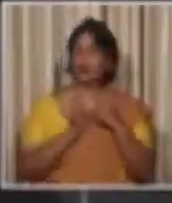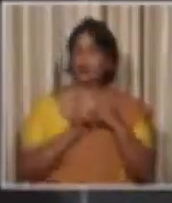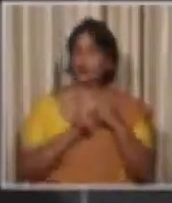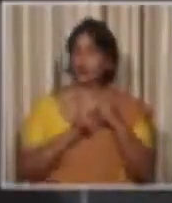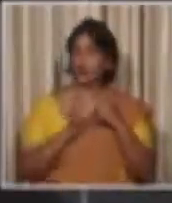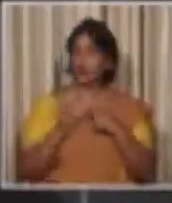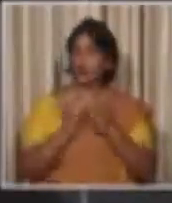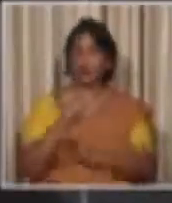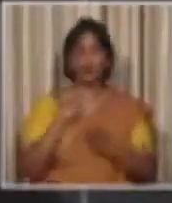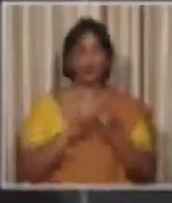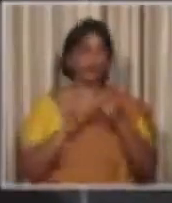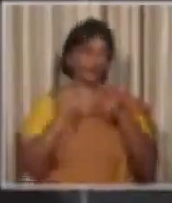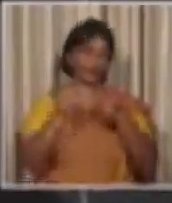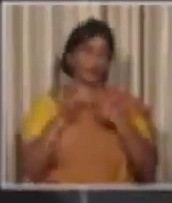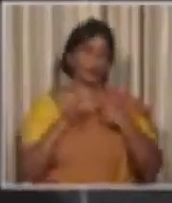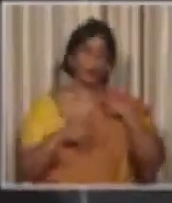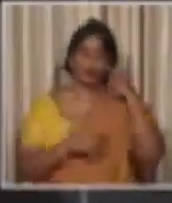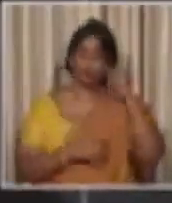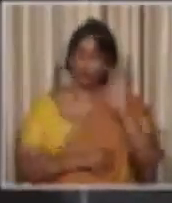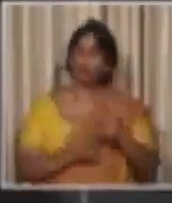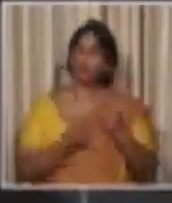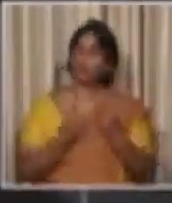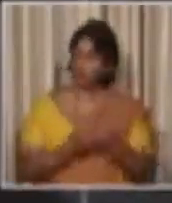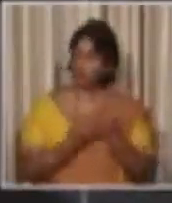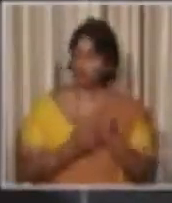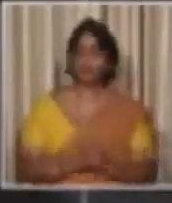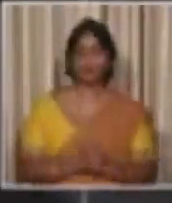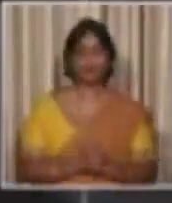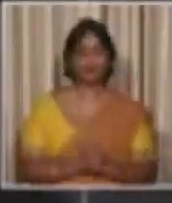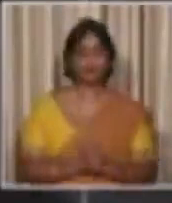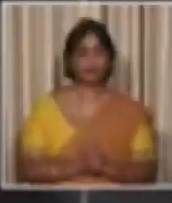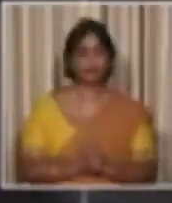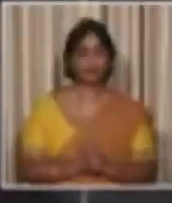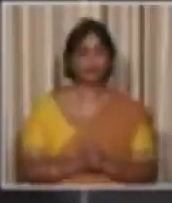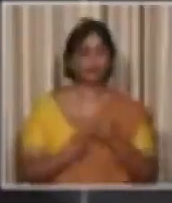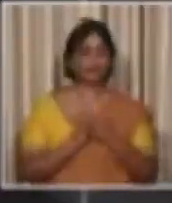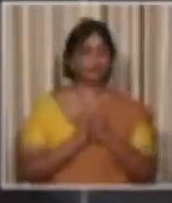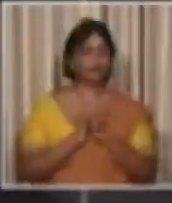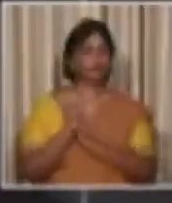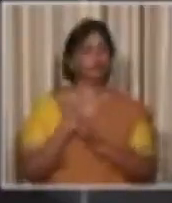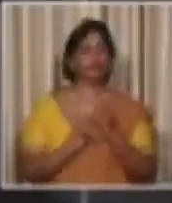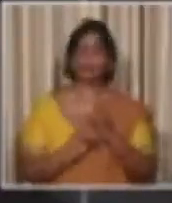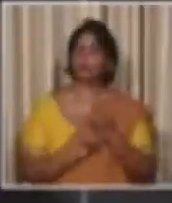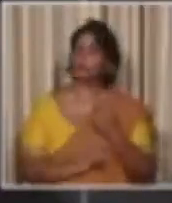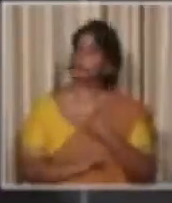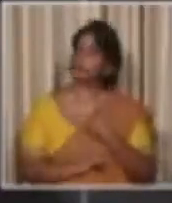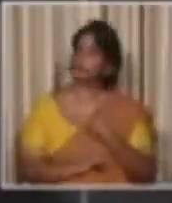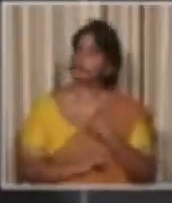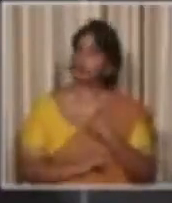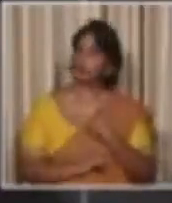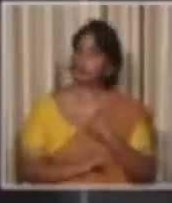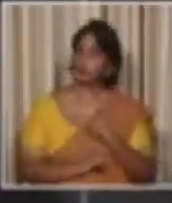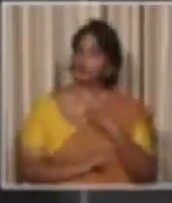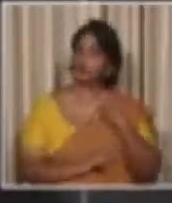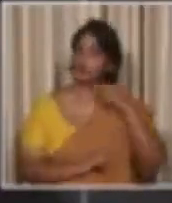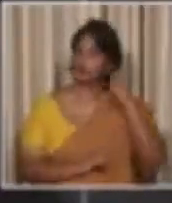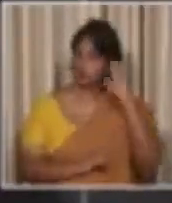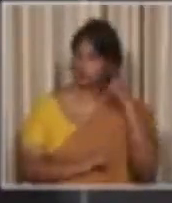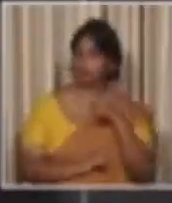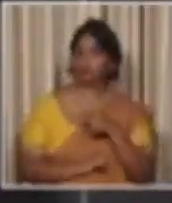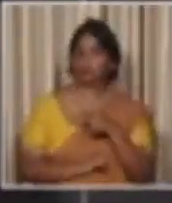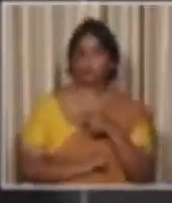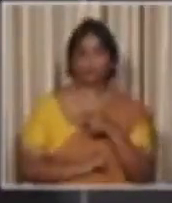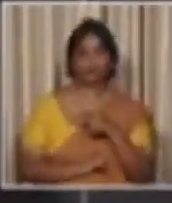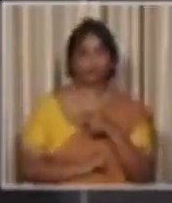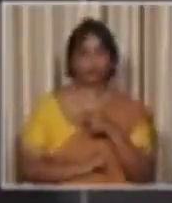ඇමතිවරයාගෙන් උත්තරයක් මම බලාපොරොත්තු වෙනවා හැකි ඉක්මනින්. ගරුමන්තිතුමියනි මම විශේෂයෙන්ම කතා